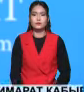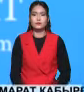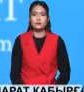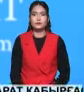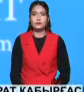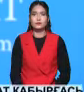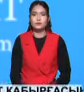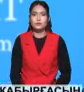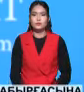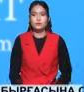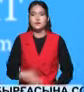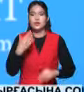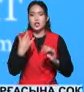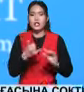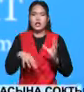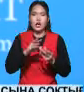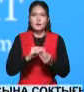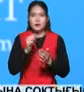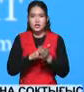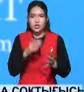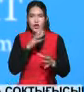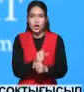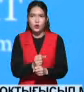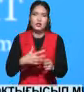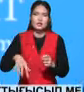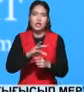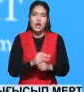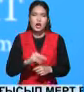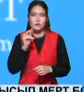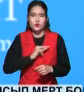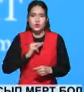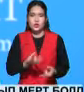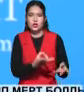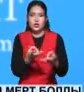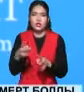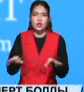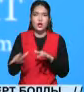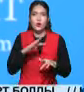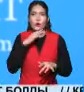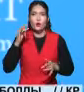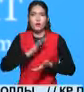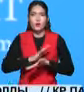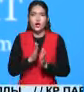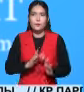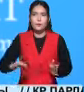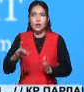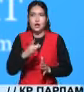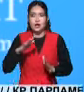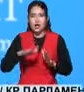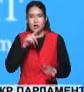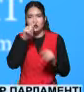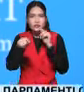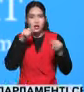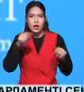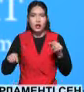Бүгінде наркоғылмыс кибер кеңістікке шығып кетті. Наркоғылмысты ұйымдастырушылар мен үйлестірушілер көп жағдайда республикамыздан тыс жерде болуы мүмкін.